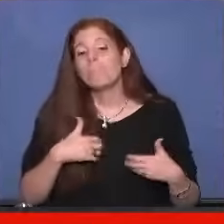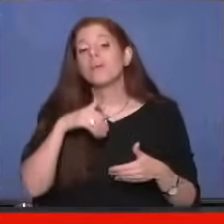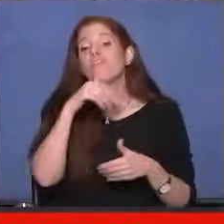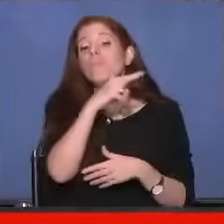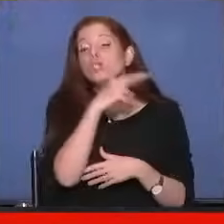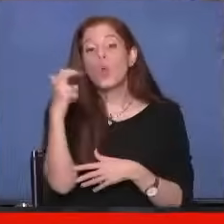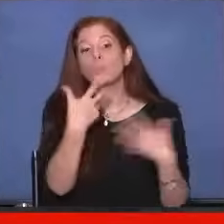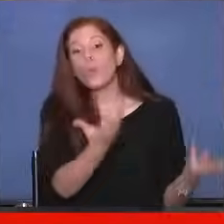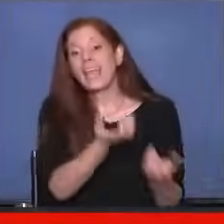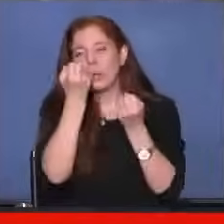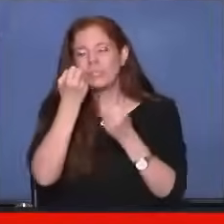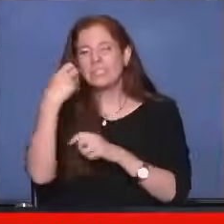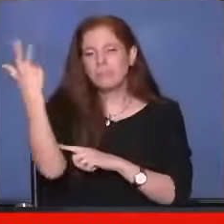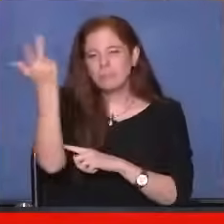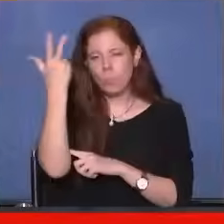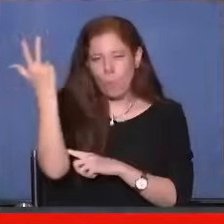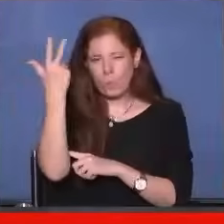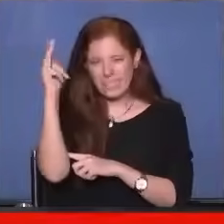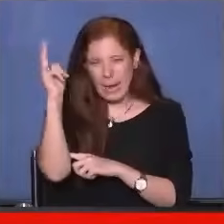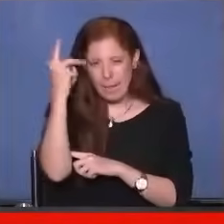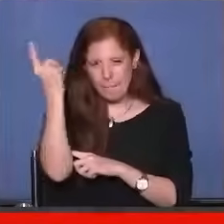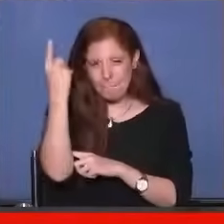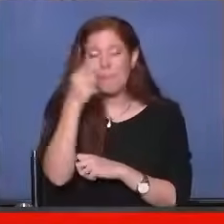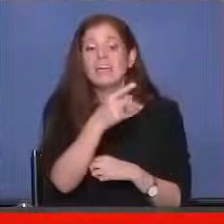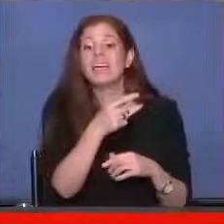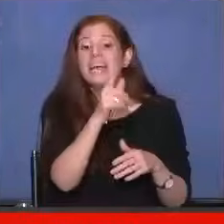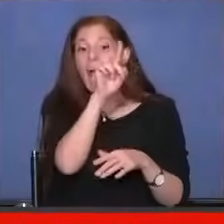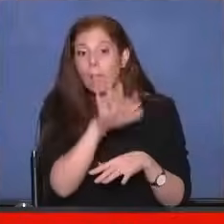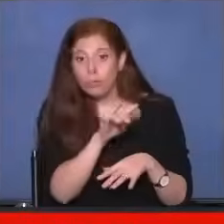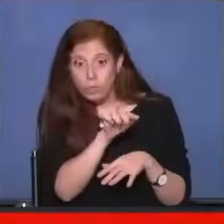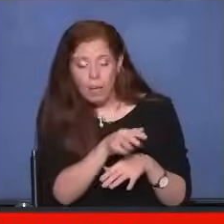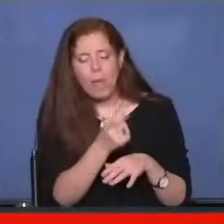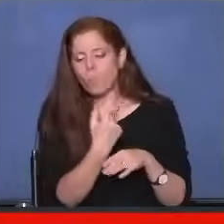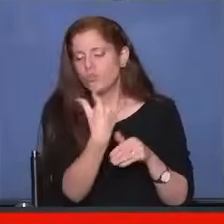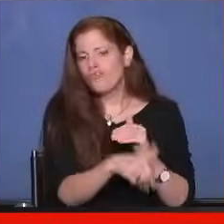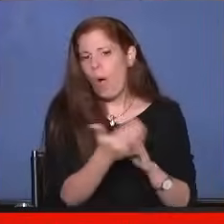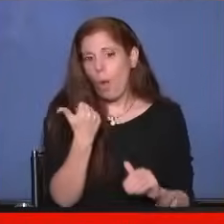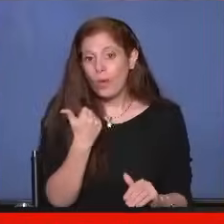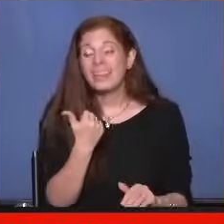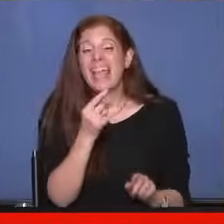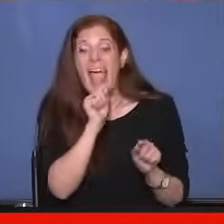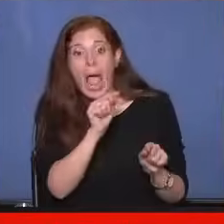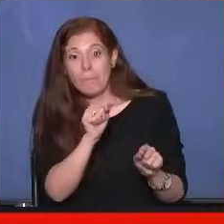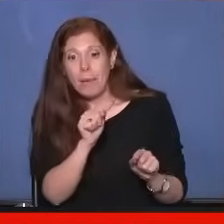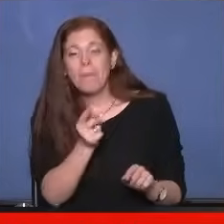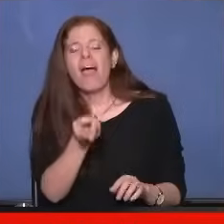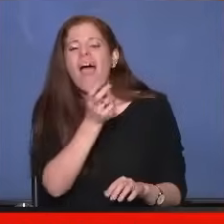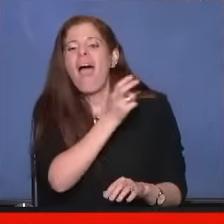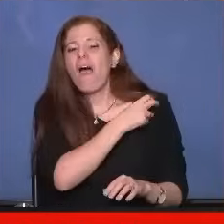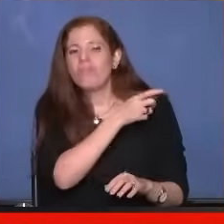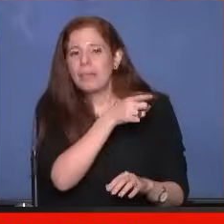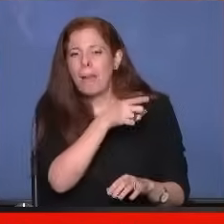חילוצים מוסקים. כחמישית מהפינויים המוסקים היו בשבוע האחרון. אחד מהם הוא רב סמל במילואים